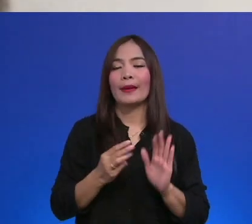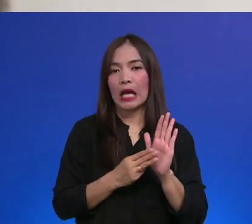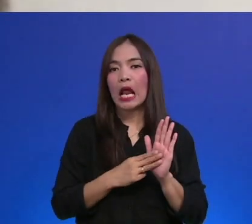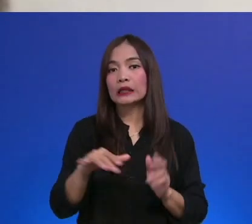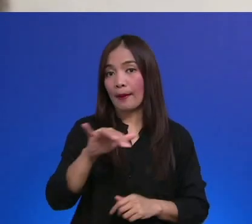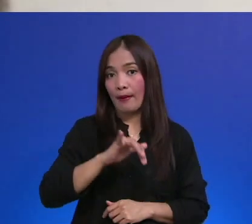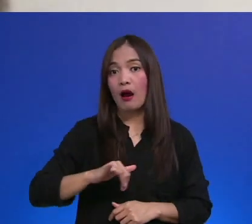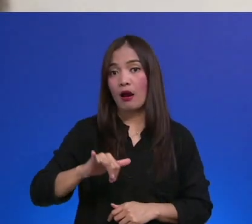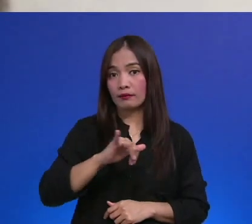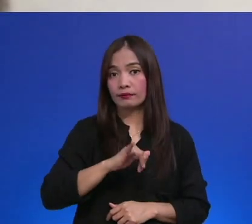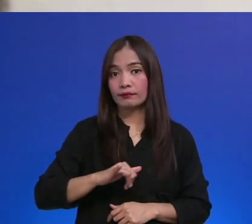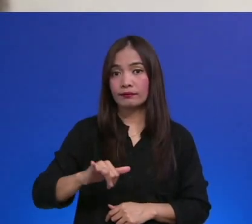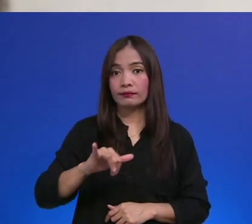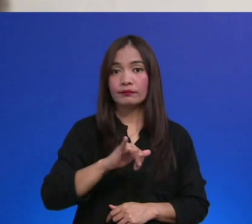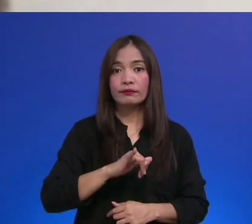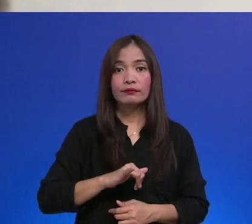sama